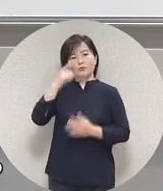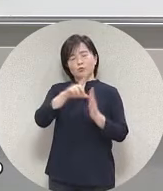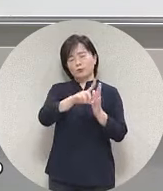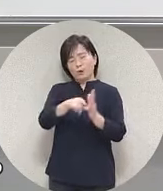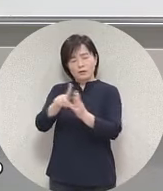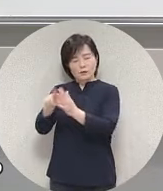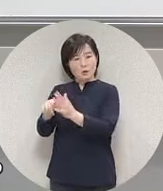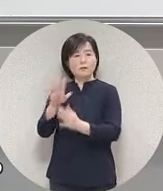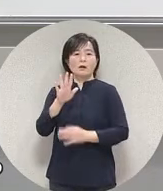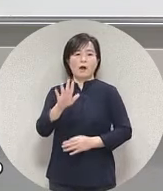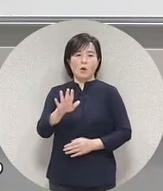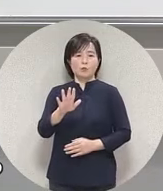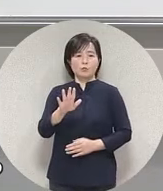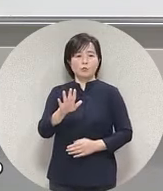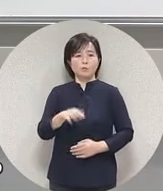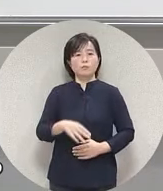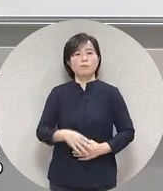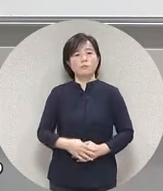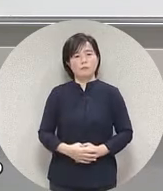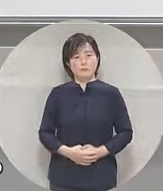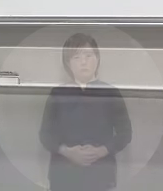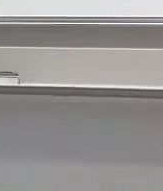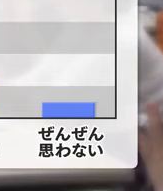ところでもあるかなと思います。